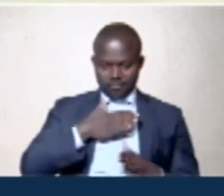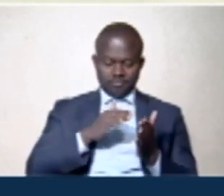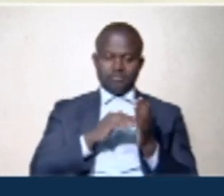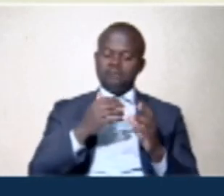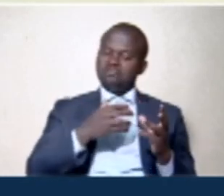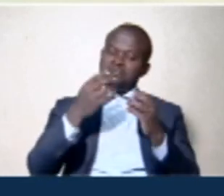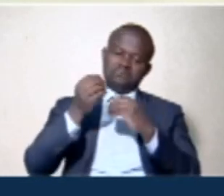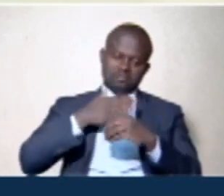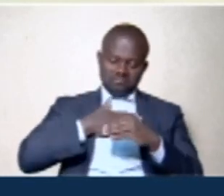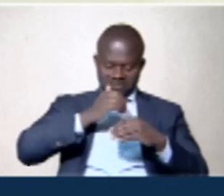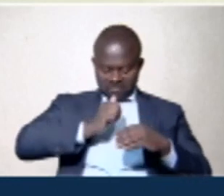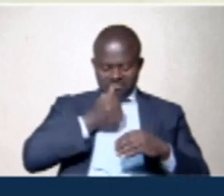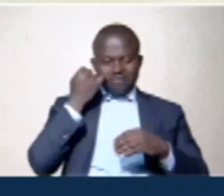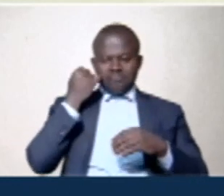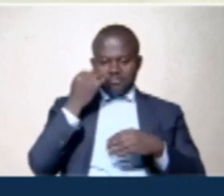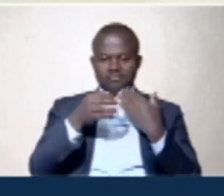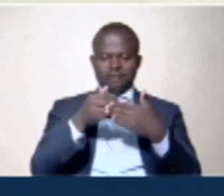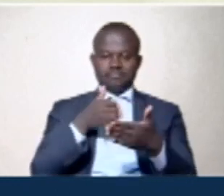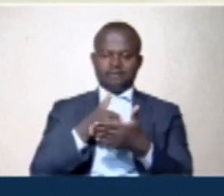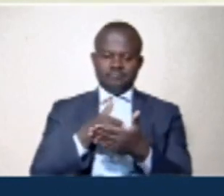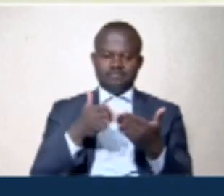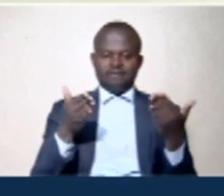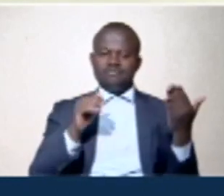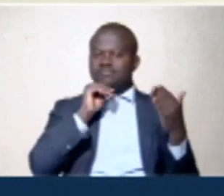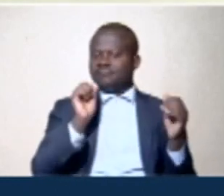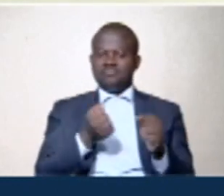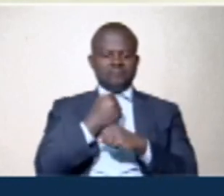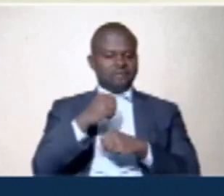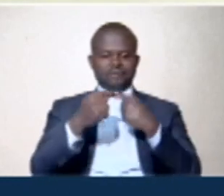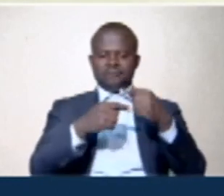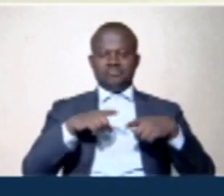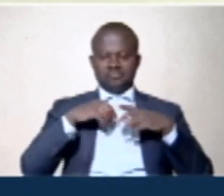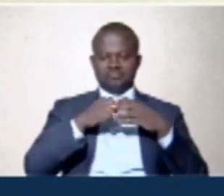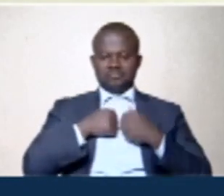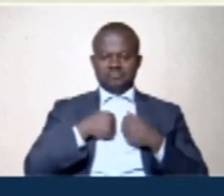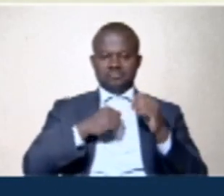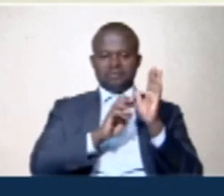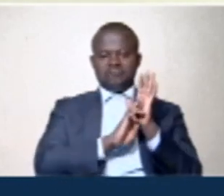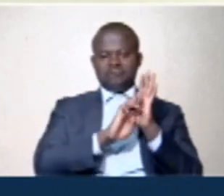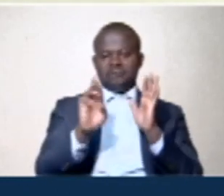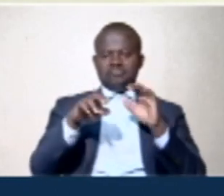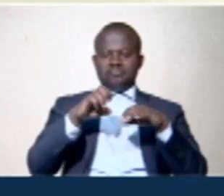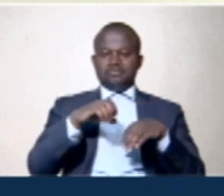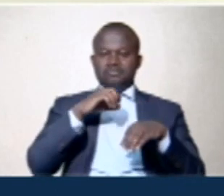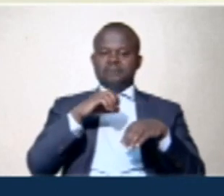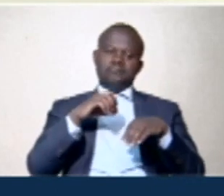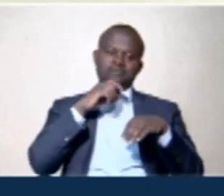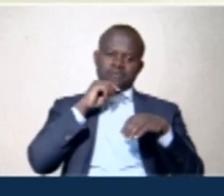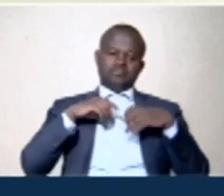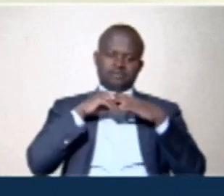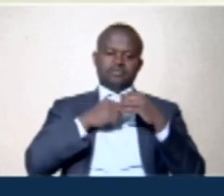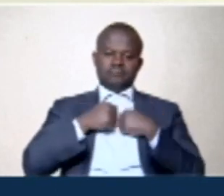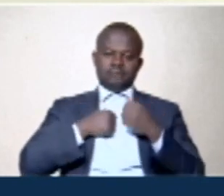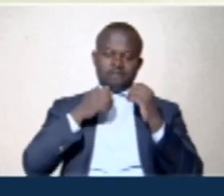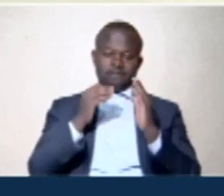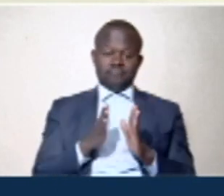kuhava ninge bireba. Iyo nza kuba mbangamiwe sinari kuba nkiri mu Rwanda. Mpagarariye abanyekongo baba mu Rwanda,